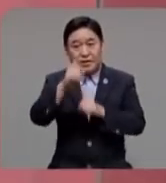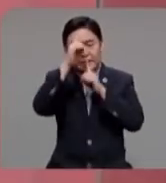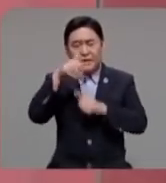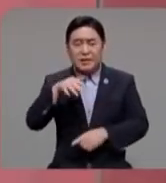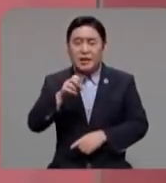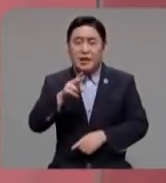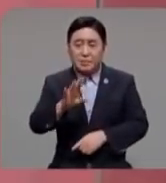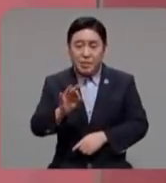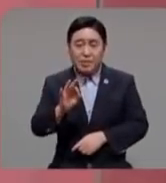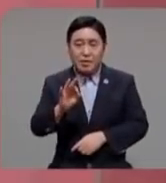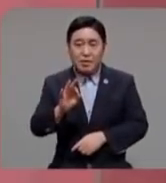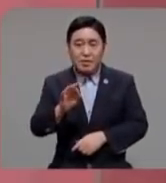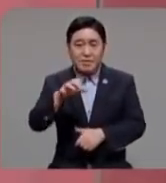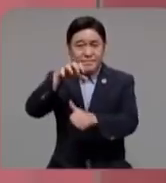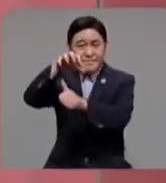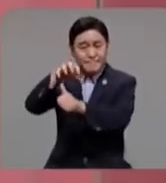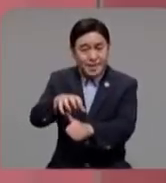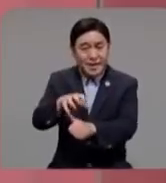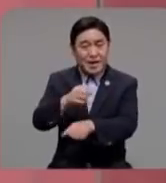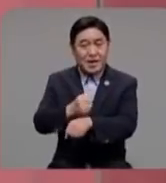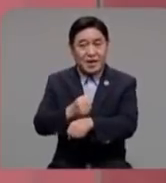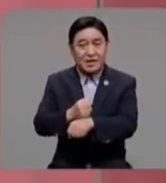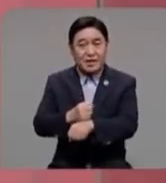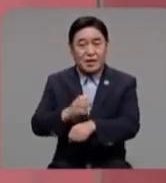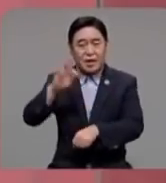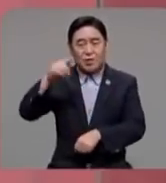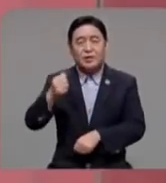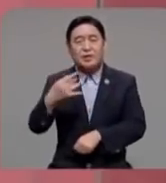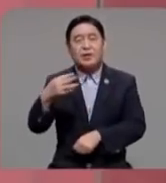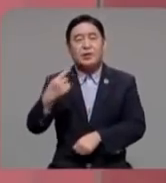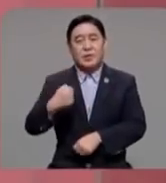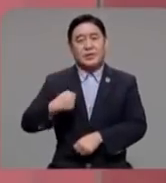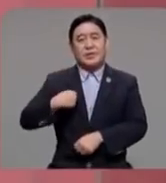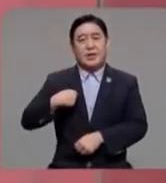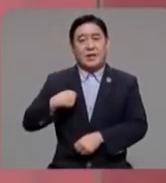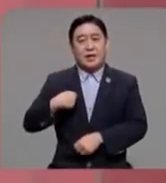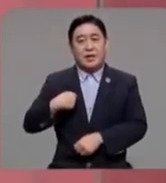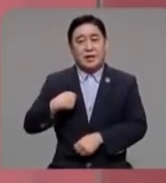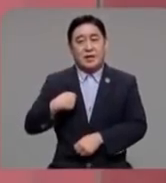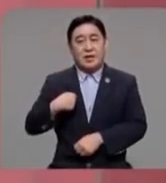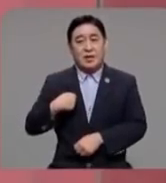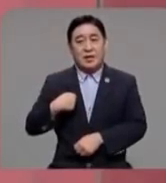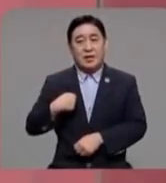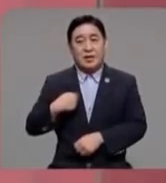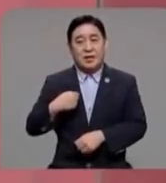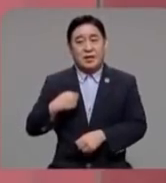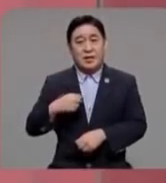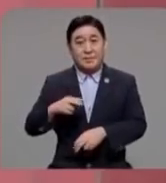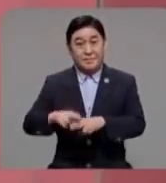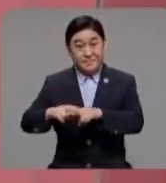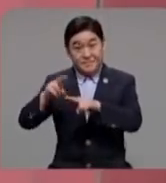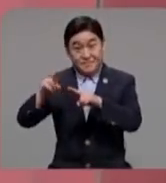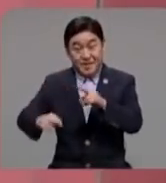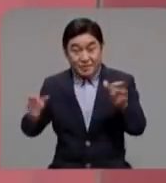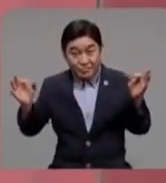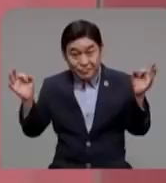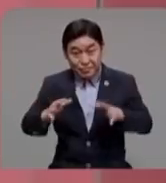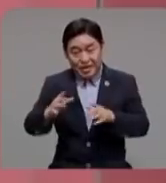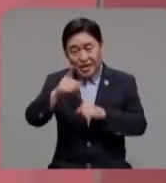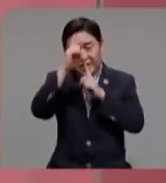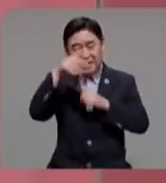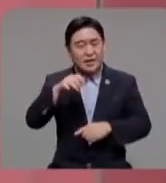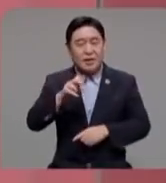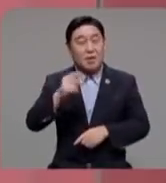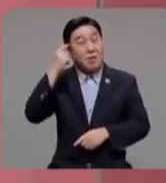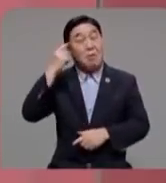이재명을 궁지에 몰아넣은 원희룡이 링에서 내려가는 순간 이재명은